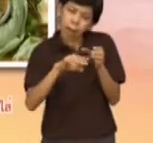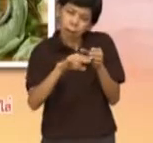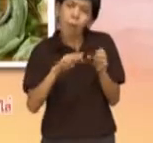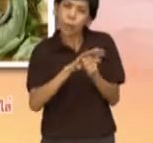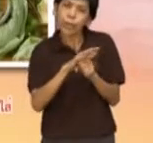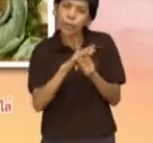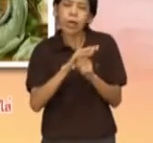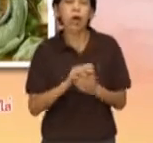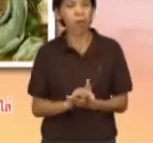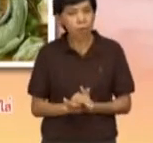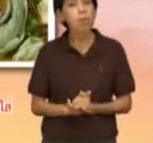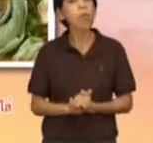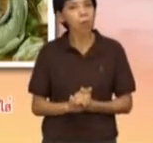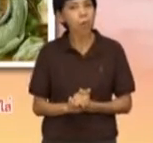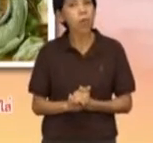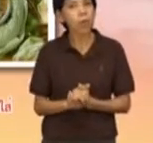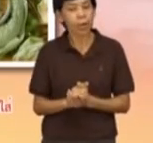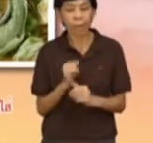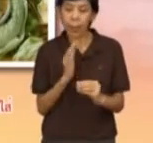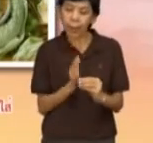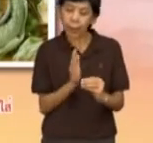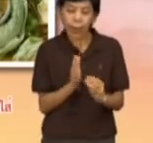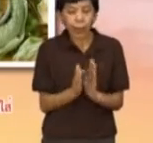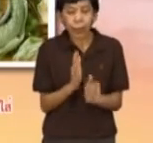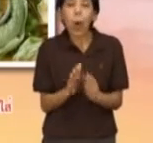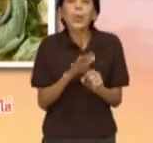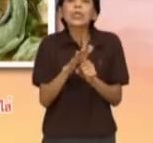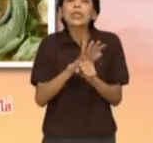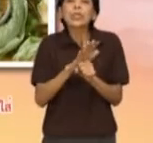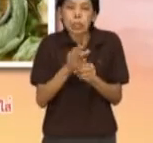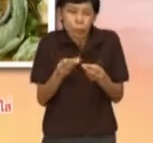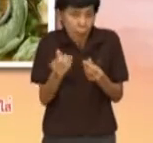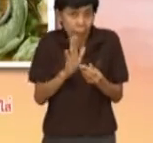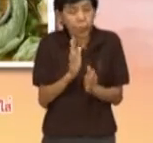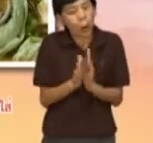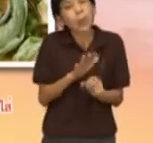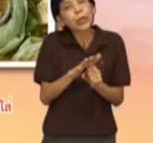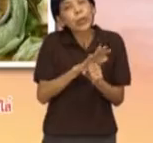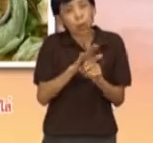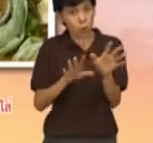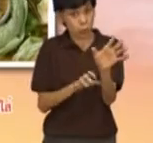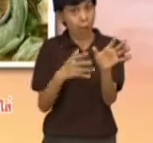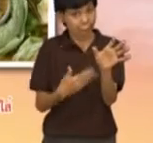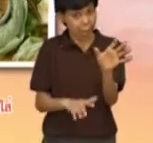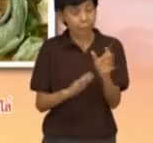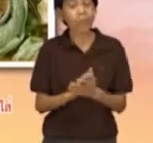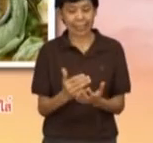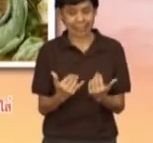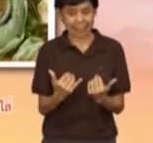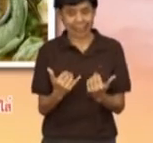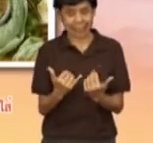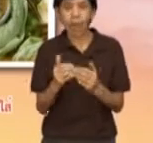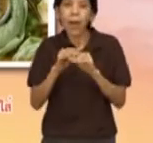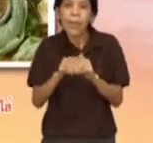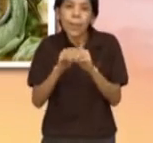ค่ะอันนี้ก็เขาเรียกว่าสับหยาบๆไม่ถึงขั้น ละเอียดมากนะคะ นี่ได้ส่วนของกุ้งแล้วนะคะ นี่เราก็จะเอากะ